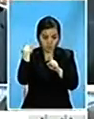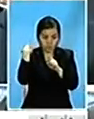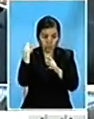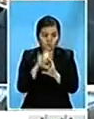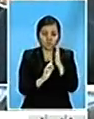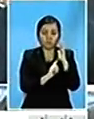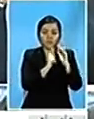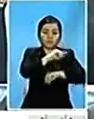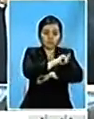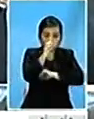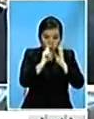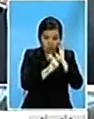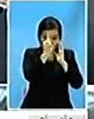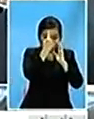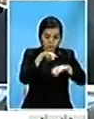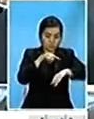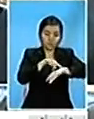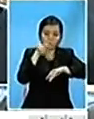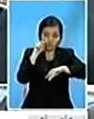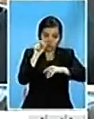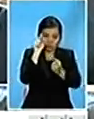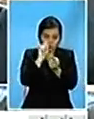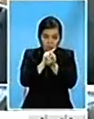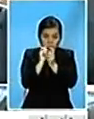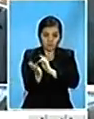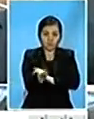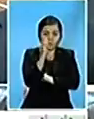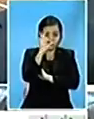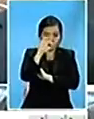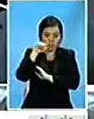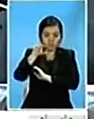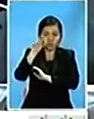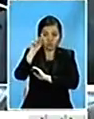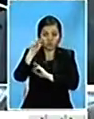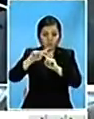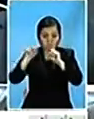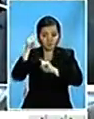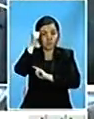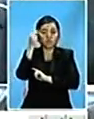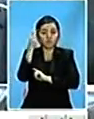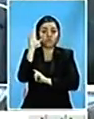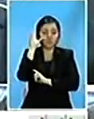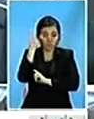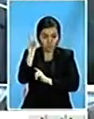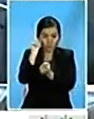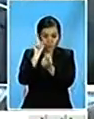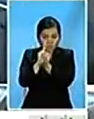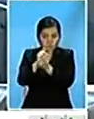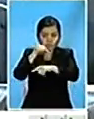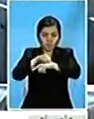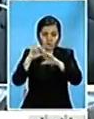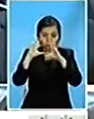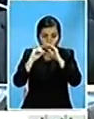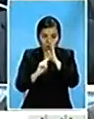รกจะนัดประชุมเวลา 9:30 นาทีแต่ว่าสำหรับวันที่2คือวันพรุ่งนี้เนี่ยจะเ